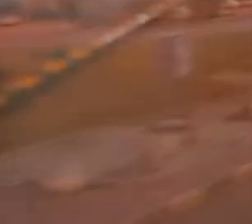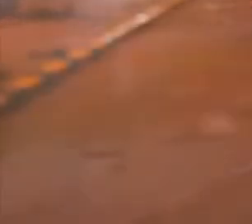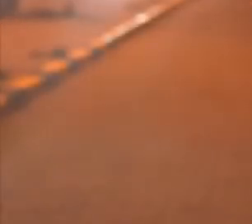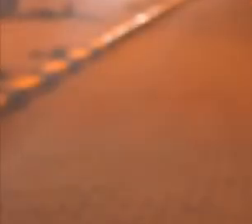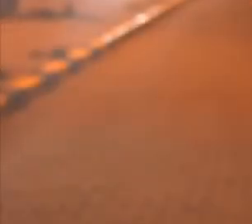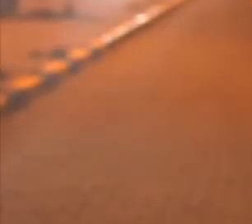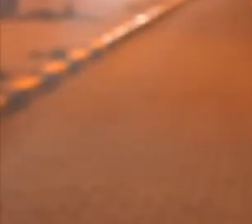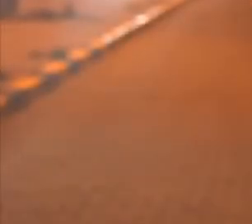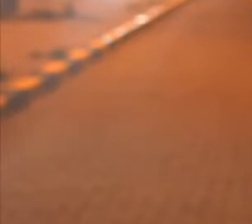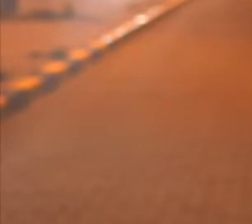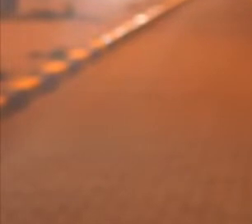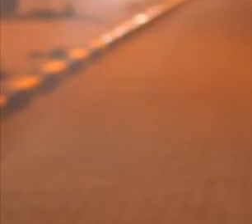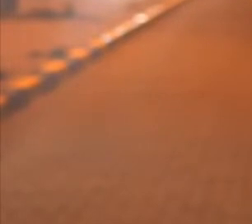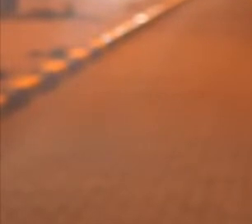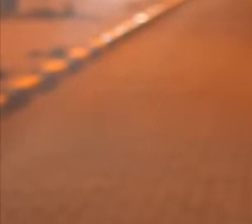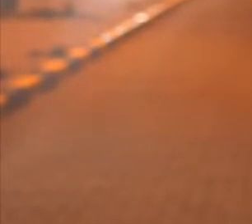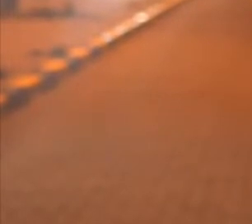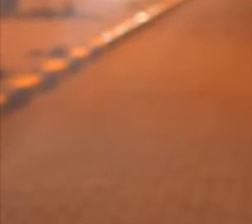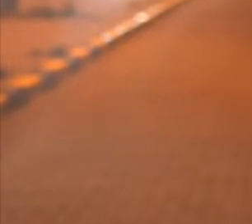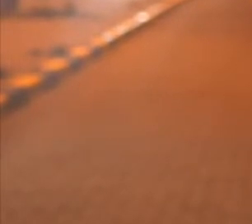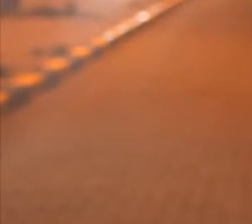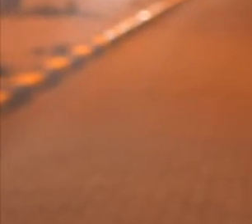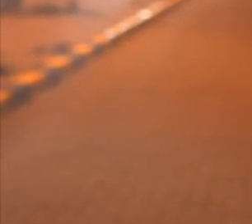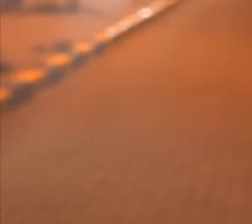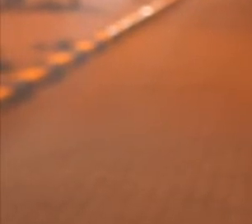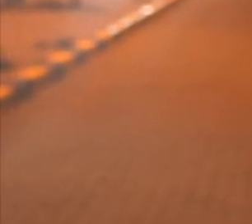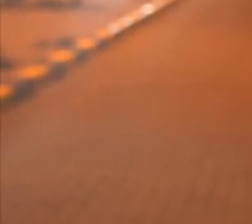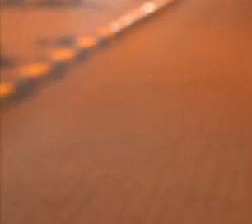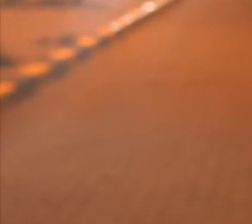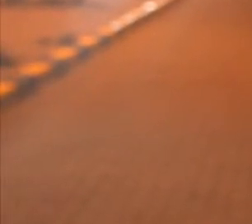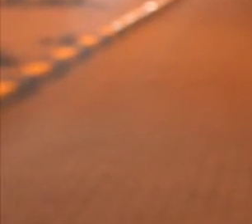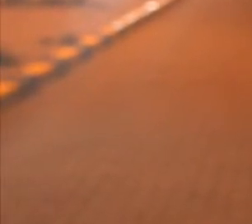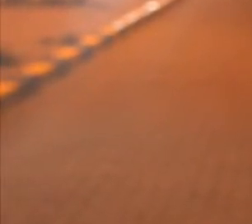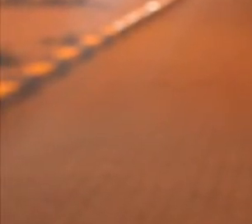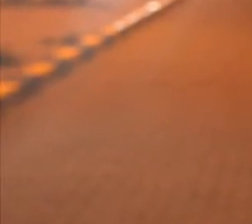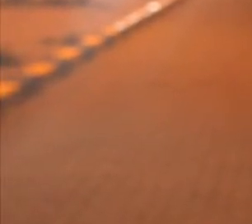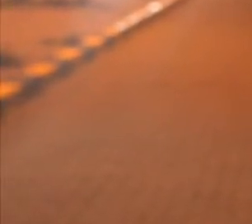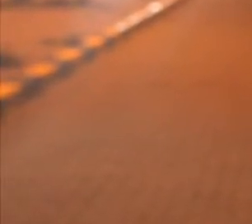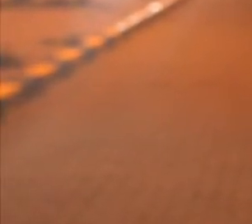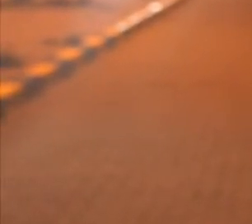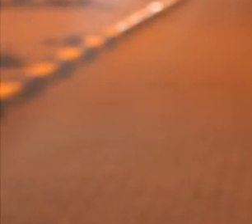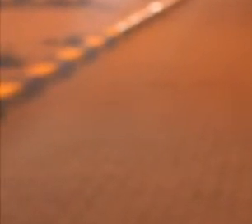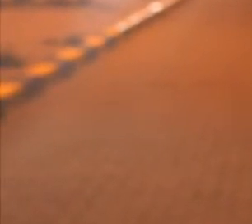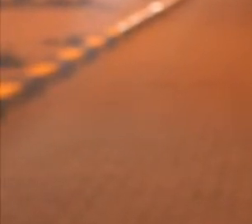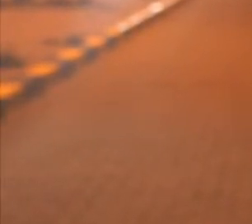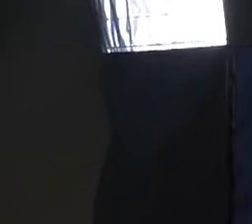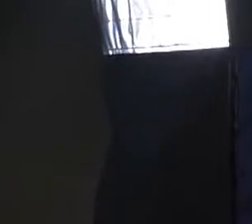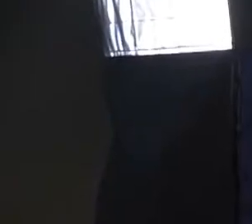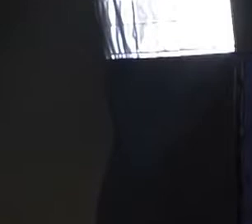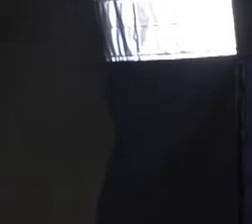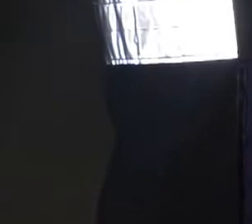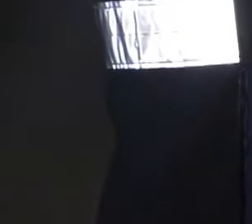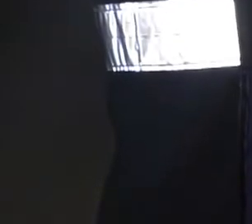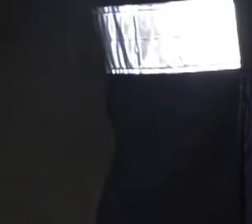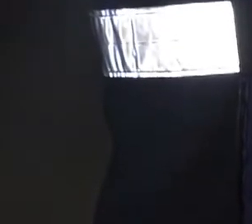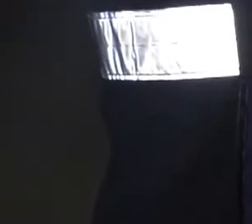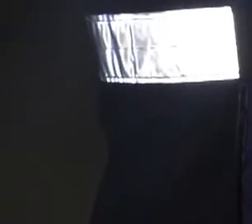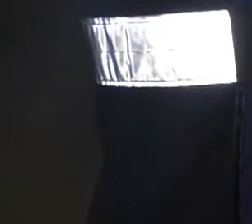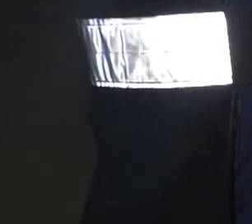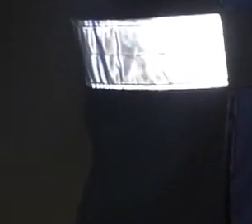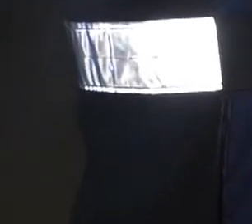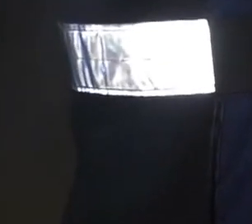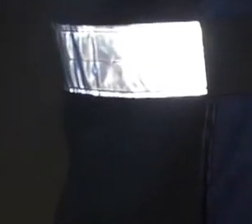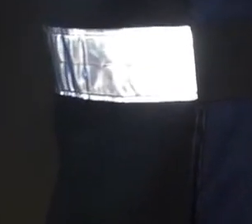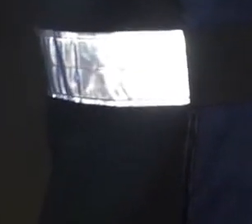دورنا في مساعدة إخواننا في النجدة وإخواننا في المخافر وإخواننا في دوريات المرور.